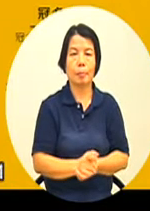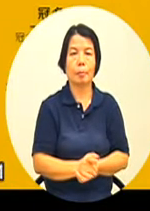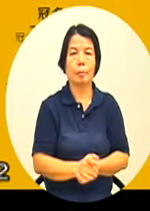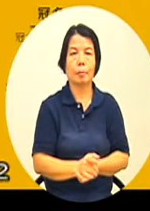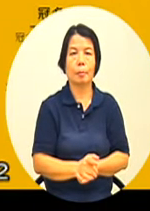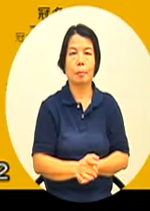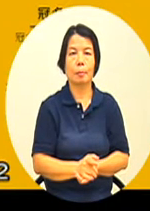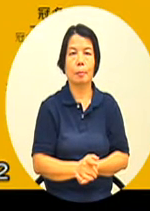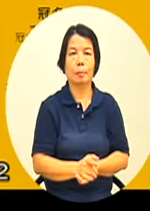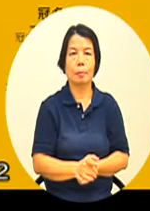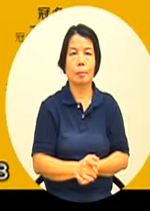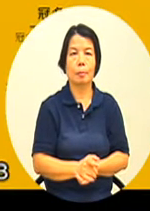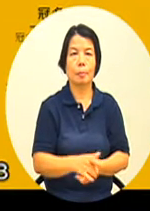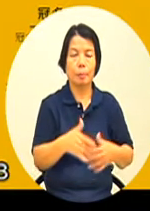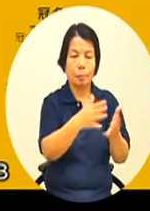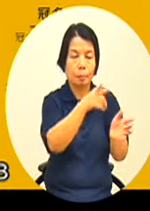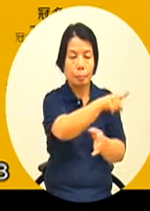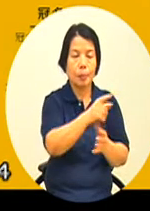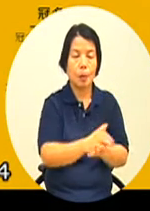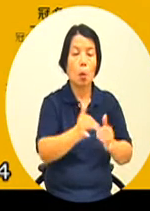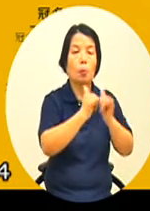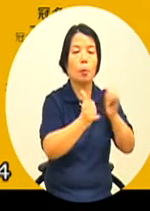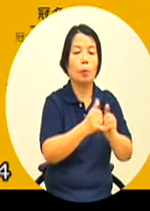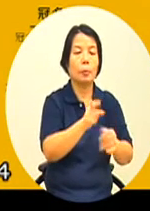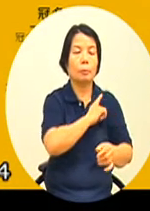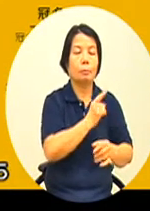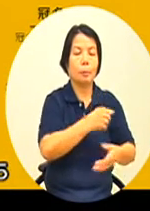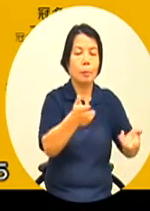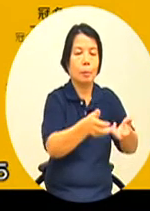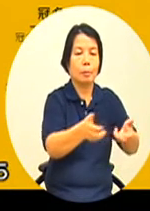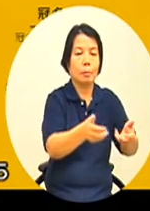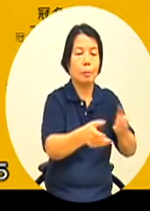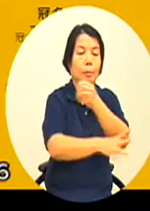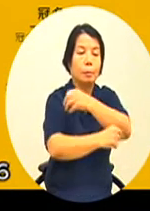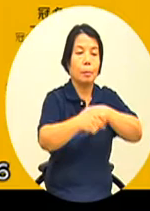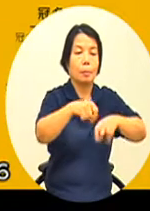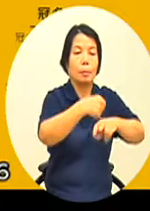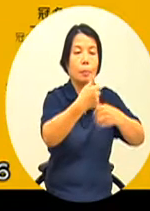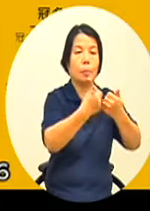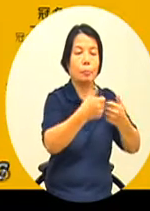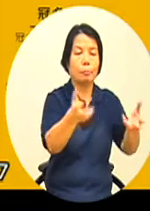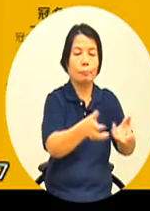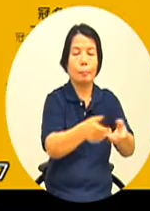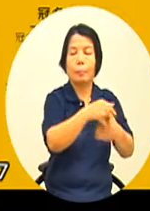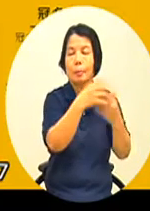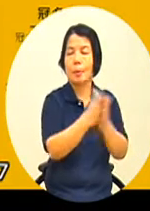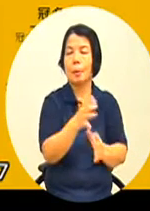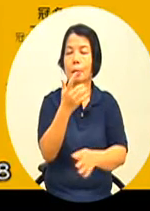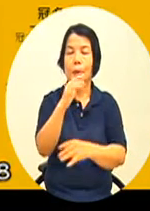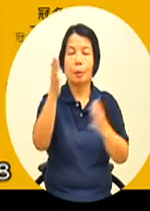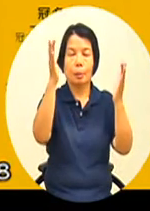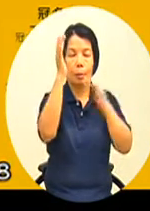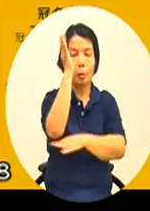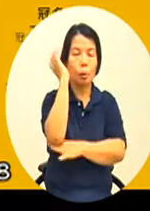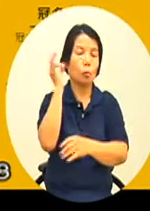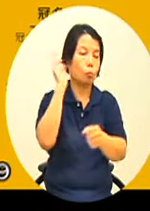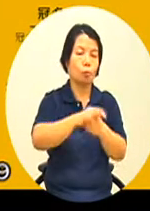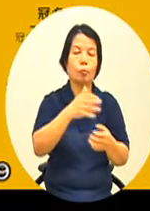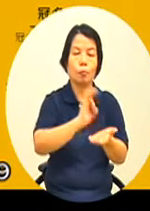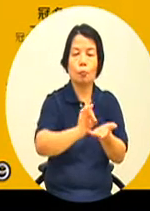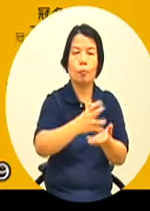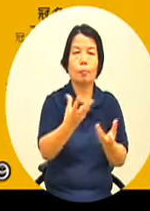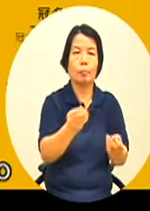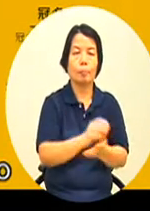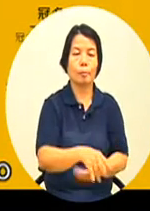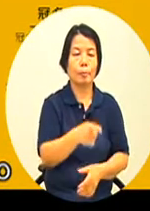馆，市政府不用出钱，由李克勇基金会出钱，再过来，他 那拆掉的建筑物本来就是无照建